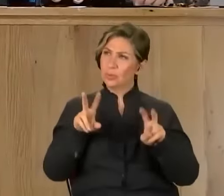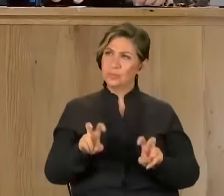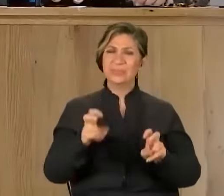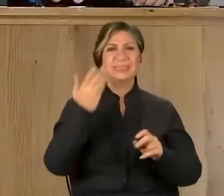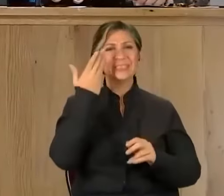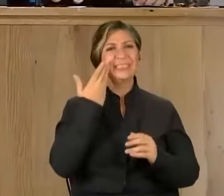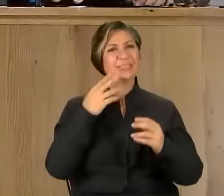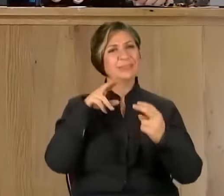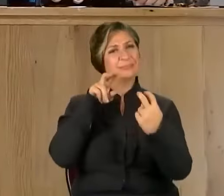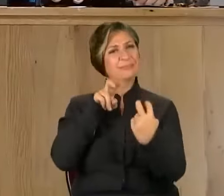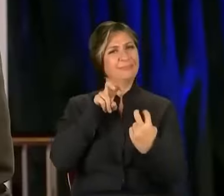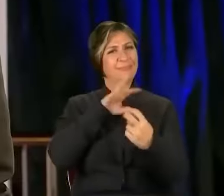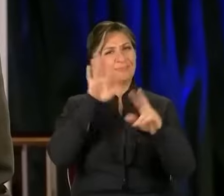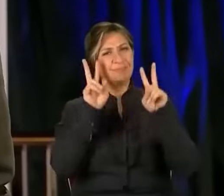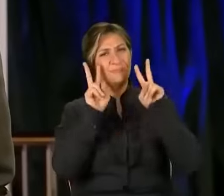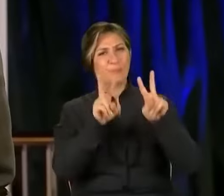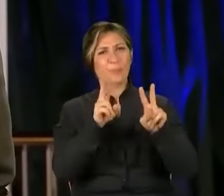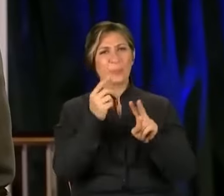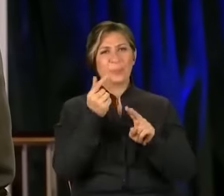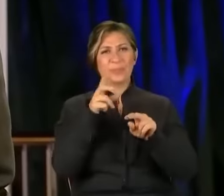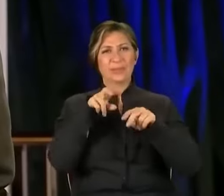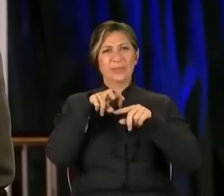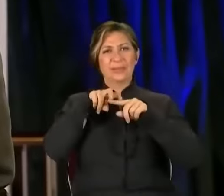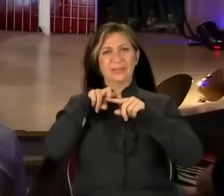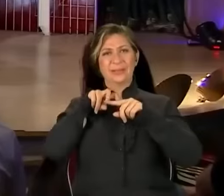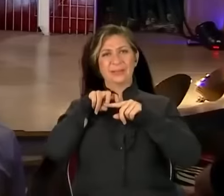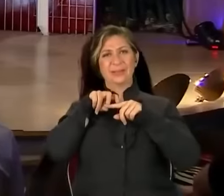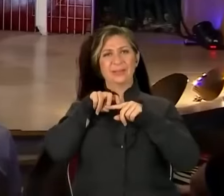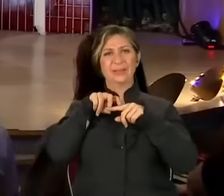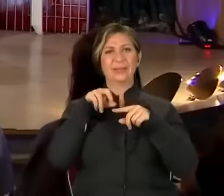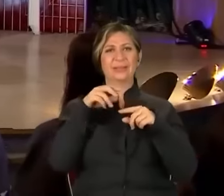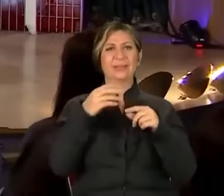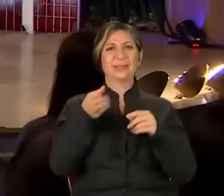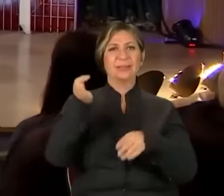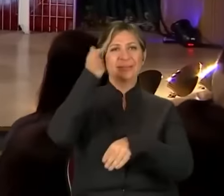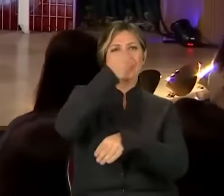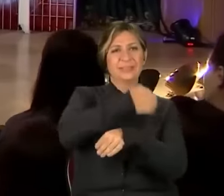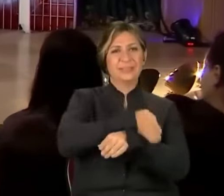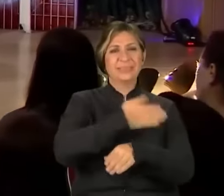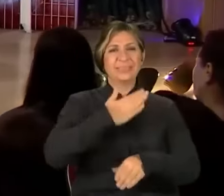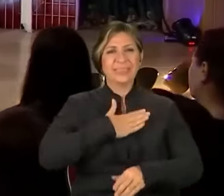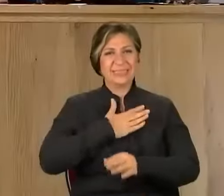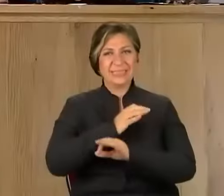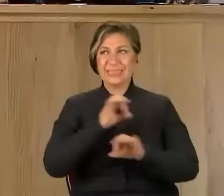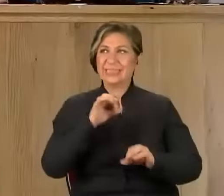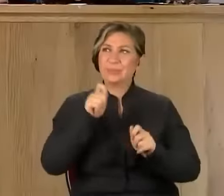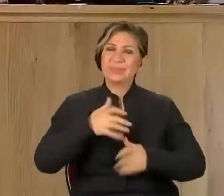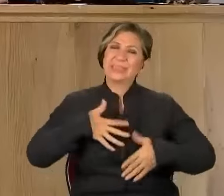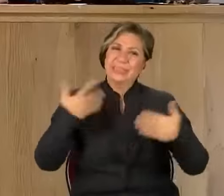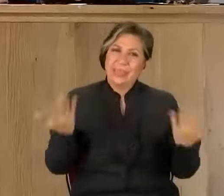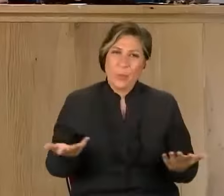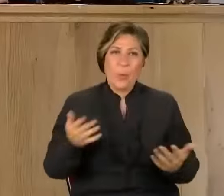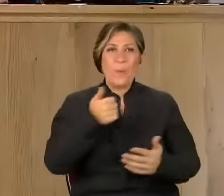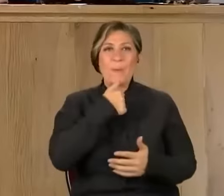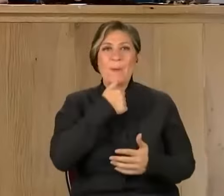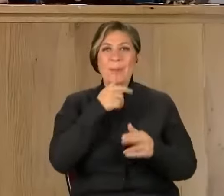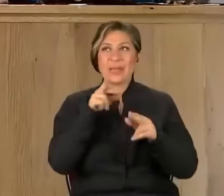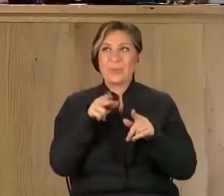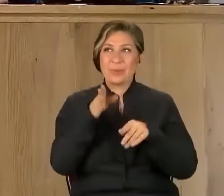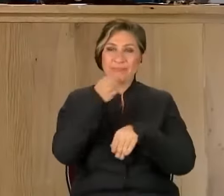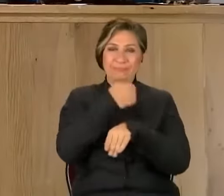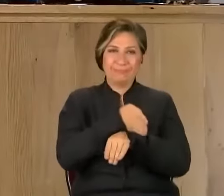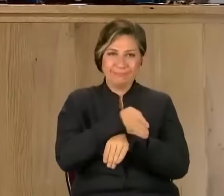ve seyirciye dönük olarak herkes seni görsün ya diye. Biraz geriye doğru oturduğum zaman ben hani böyle bacak bacak üstüne atıp saygısızlık etmek istemiyorum. Yani hani babamın yanında